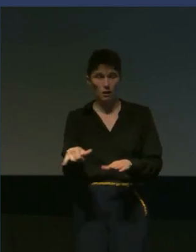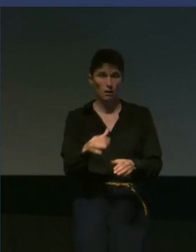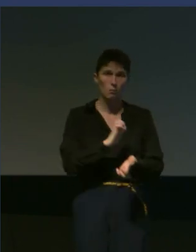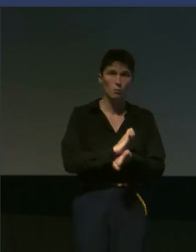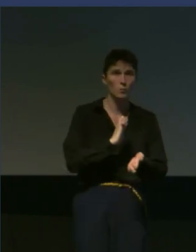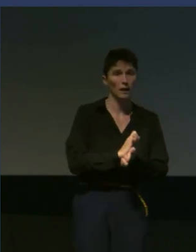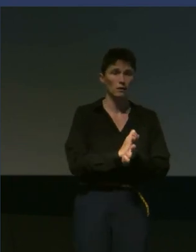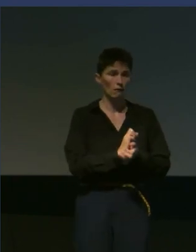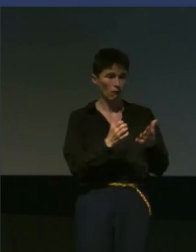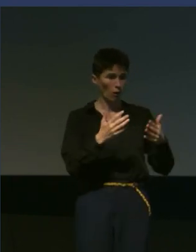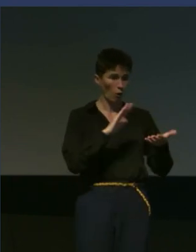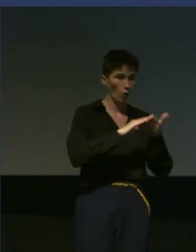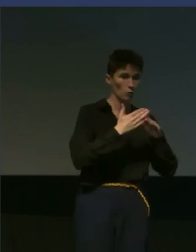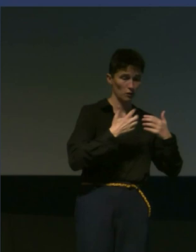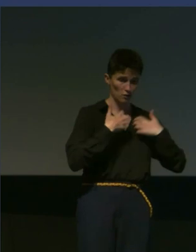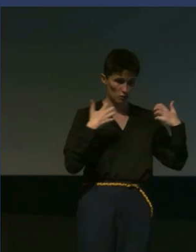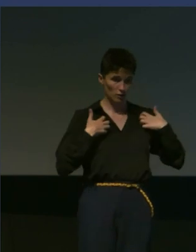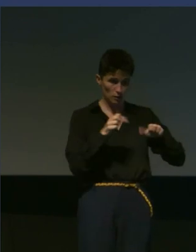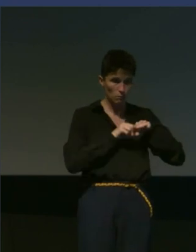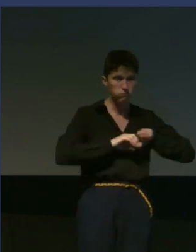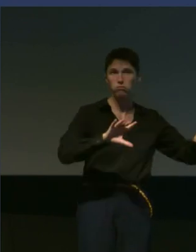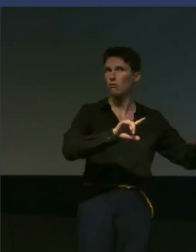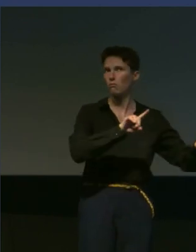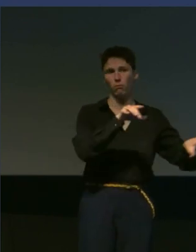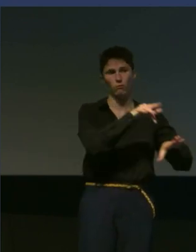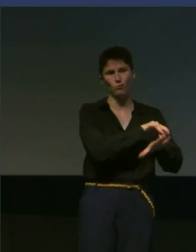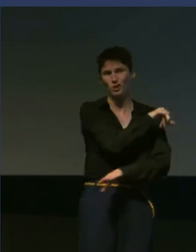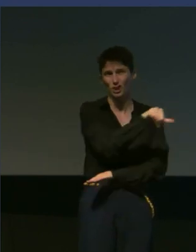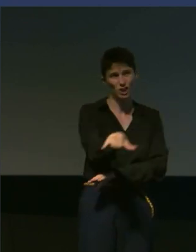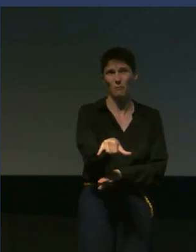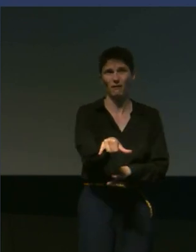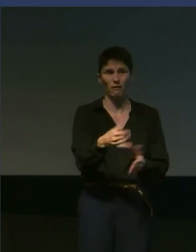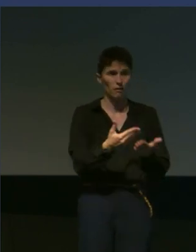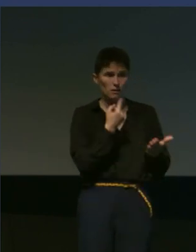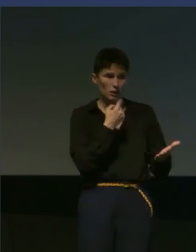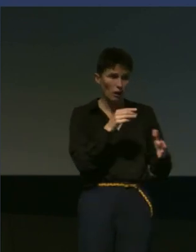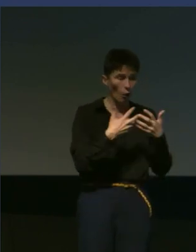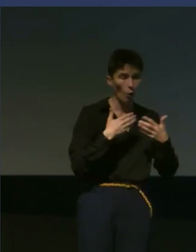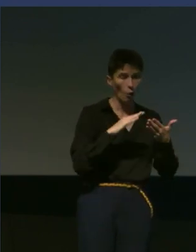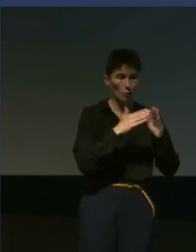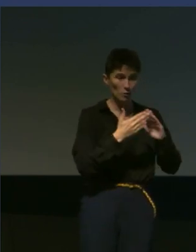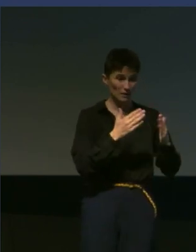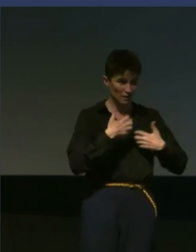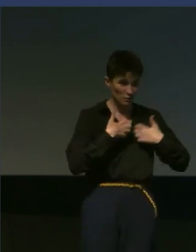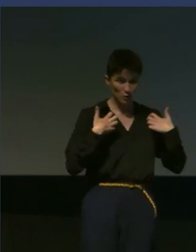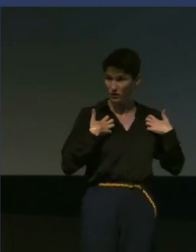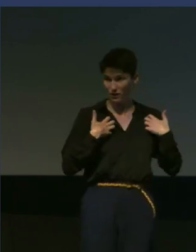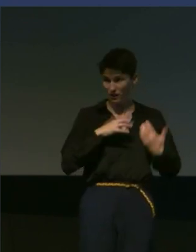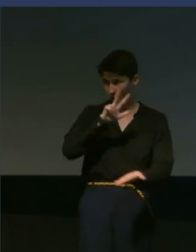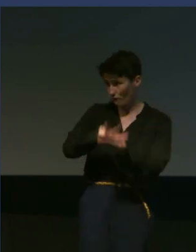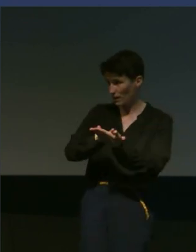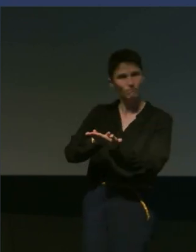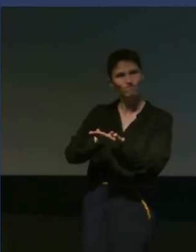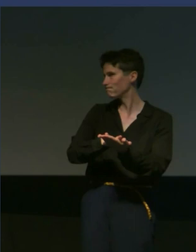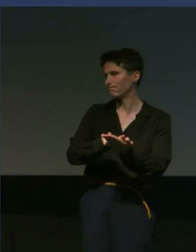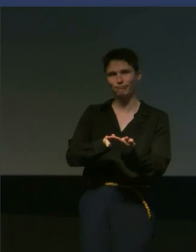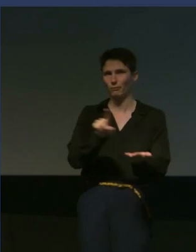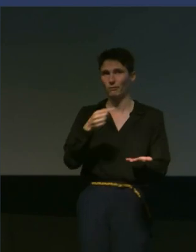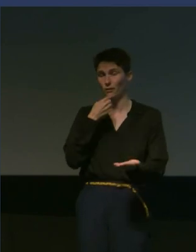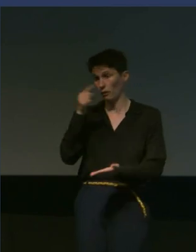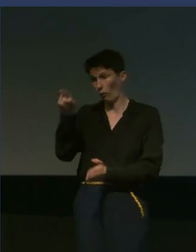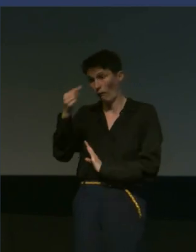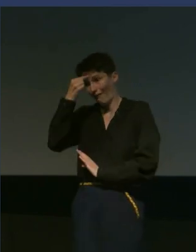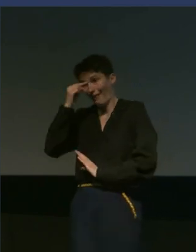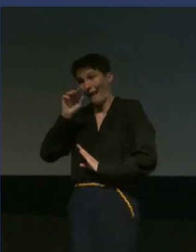communauté scientifique, donc validés par la communauté scientifique. Donc, en fait, non, c'est juste leur avis qui donne sur la